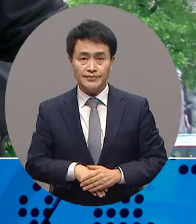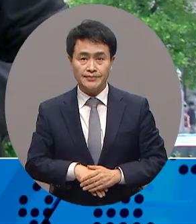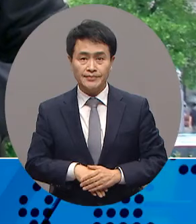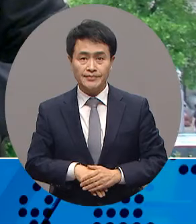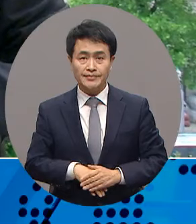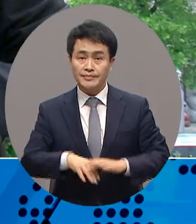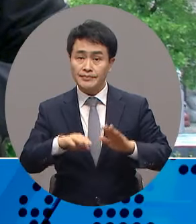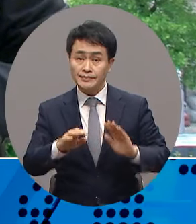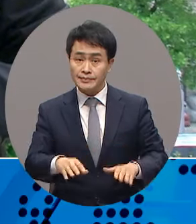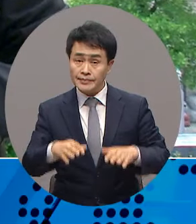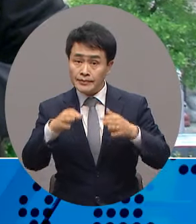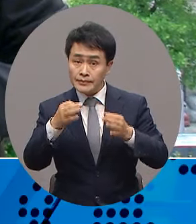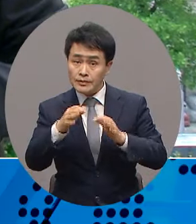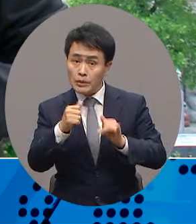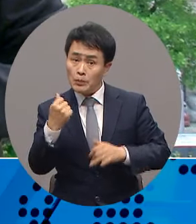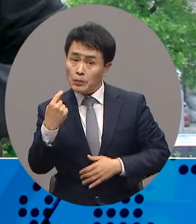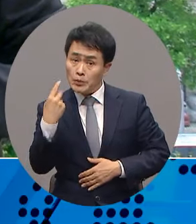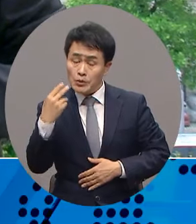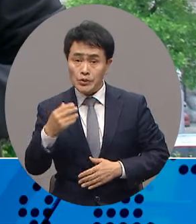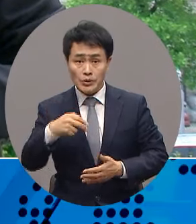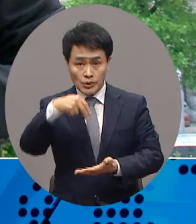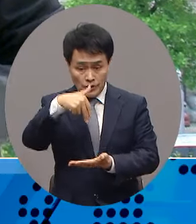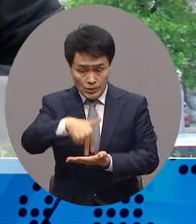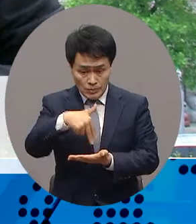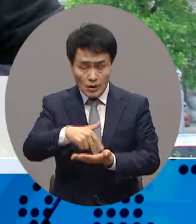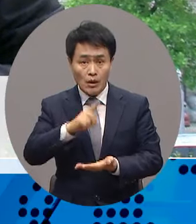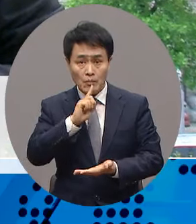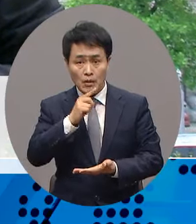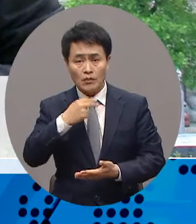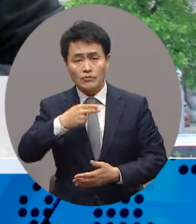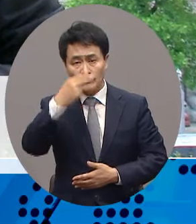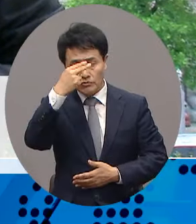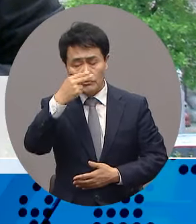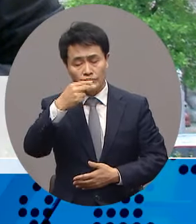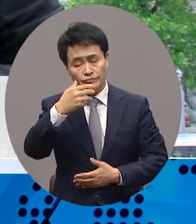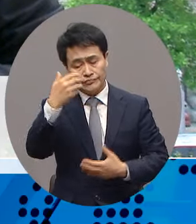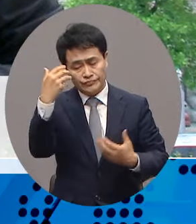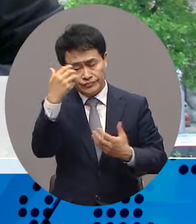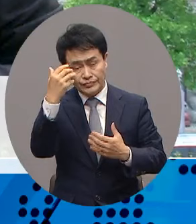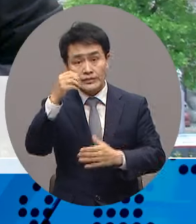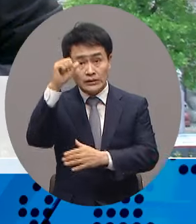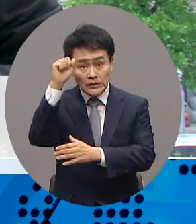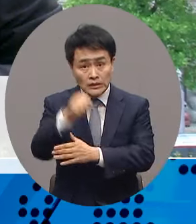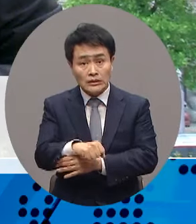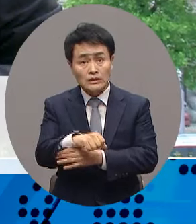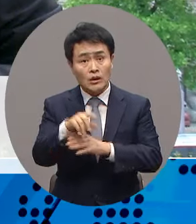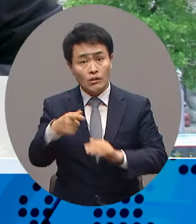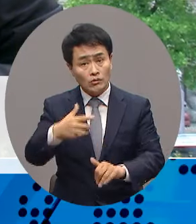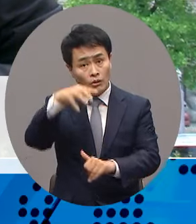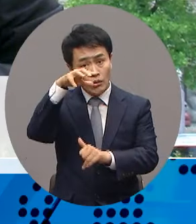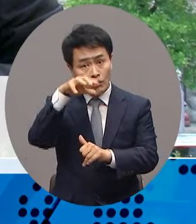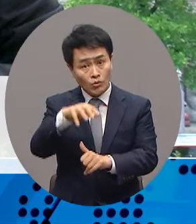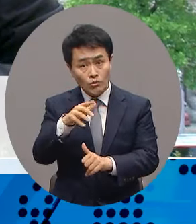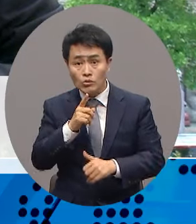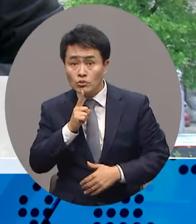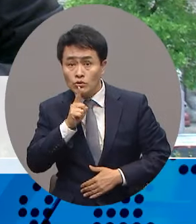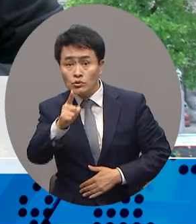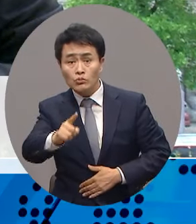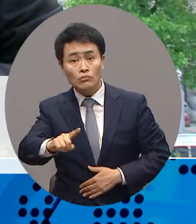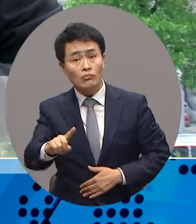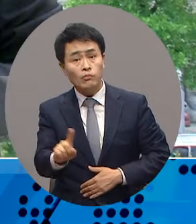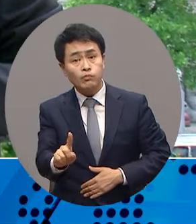했습니다네 김씨가 며칠 전 입장문을 통해 음주 사실에 인정하기도 했는데 이렇게 구속영장이 청구된 이유는